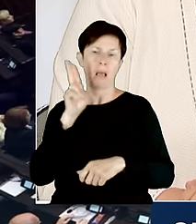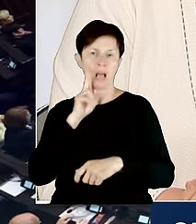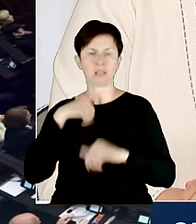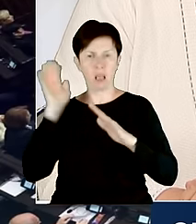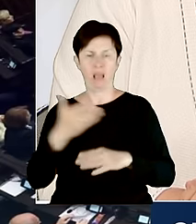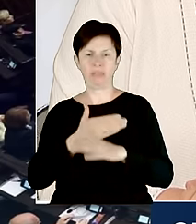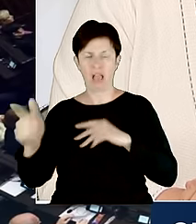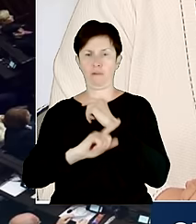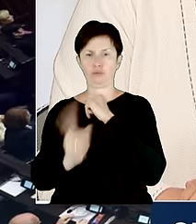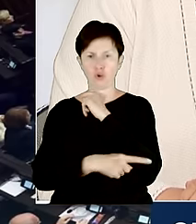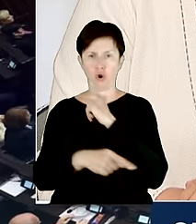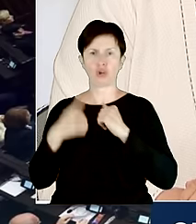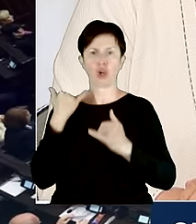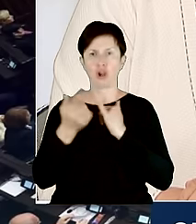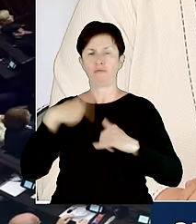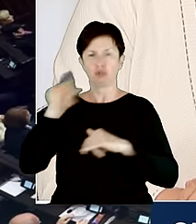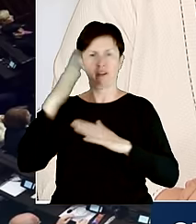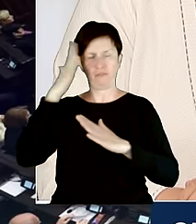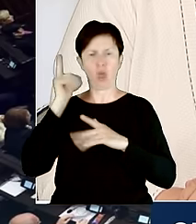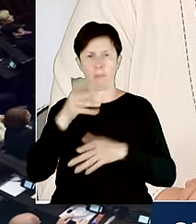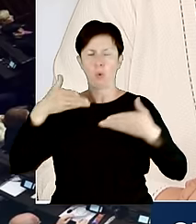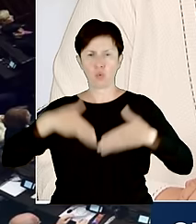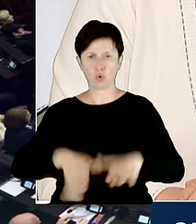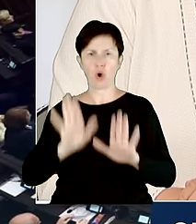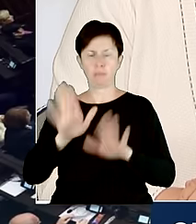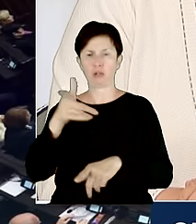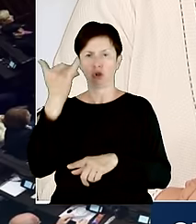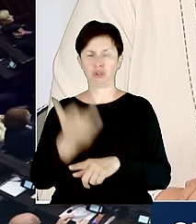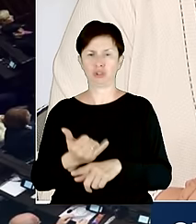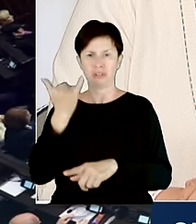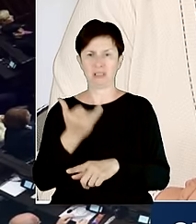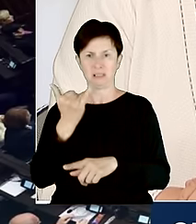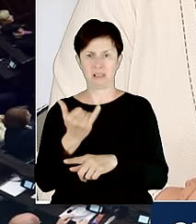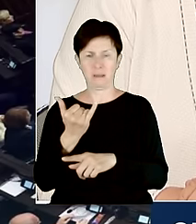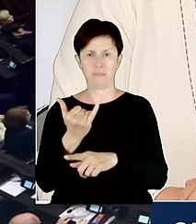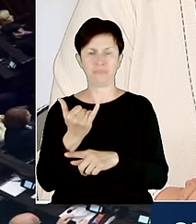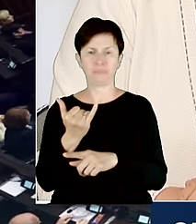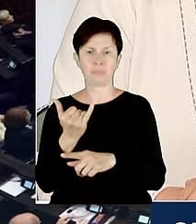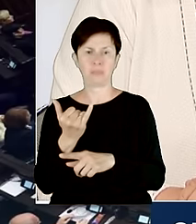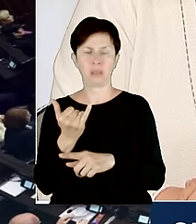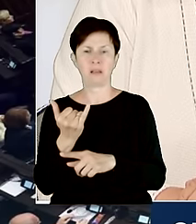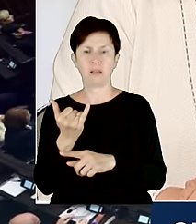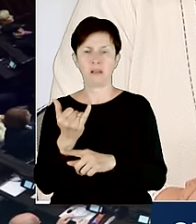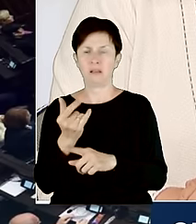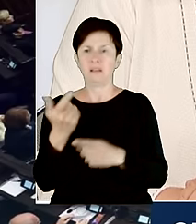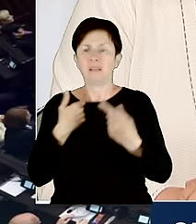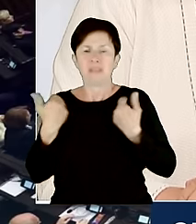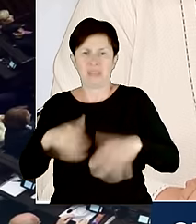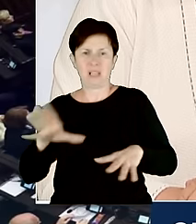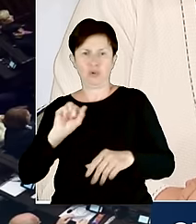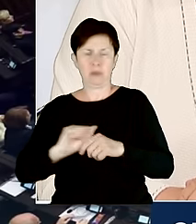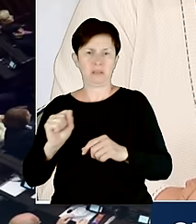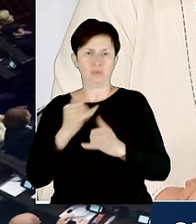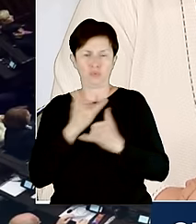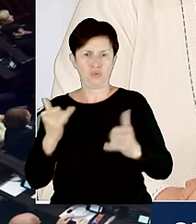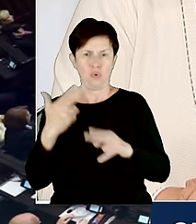świadomość, że urodzi dziecko z jej punktu widzenia niechciane. Dzisiaj w Sejmie ważne słowa